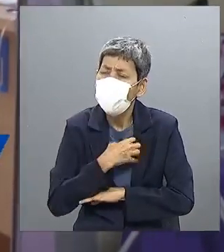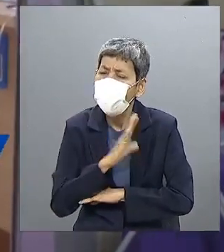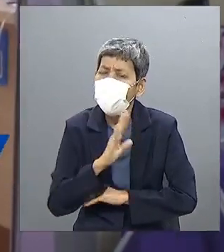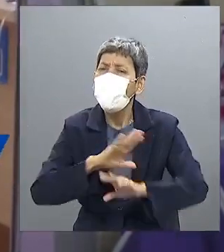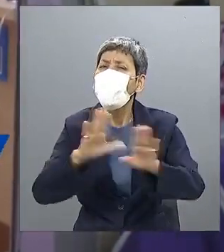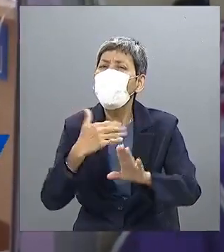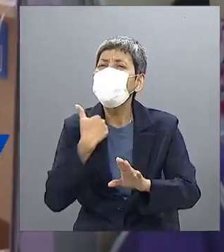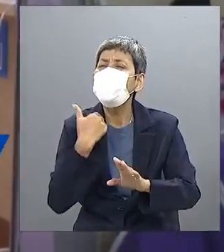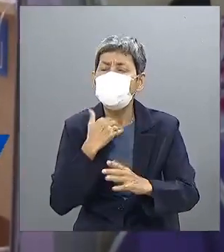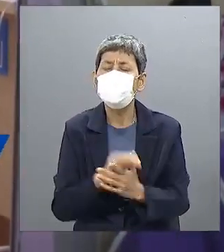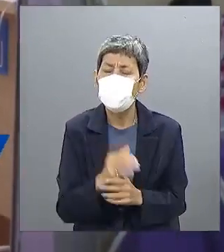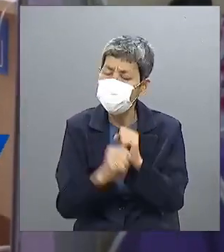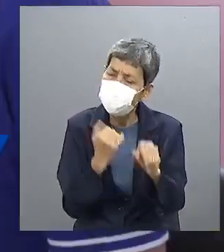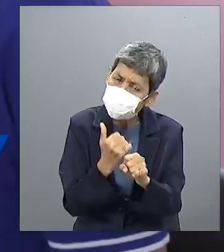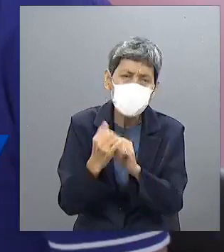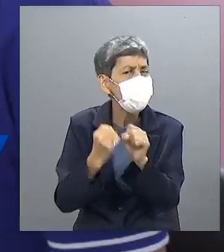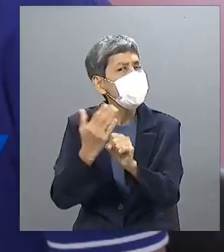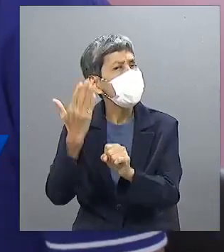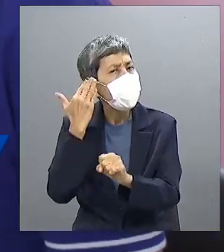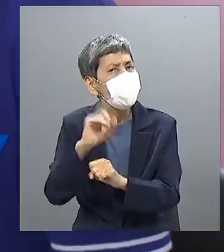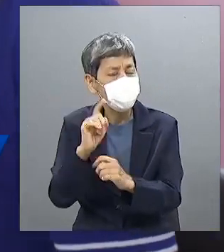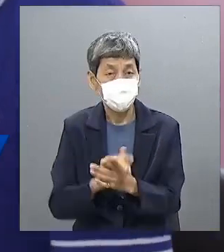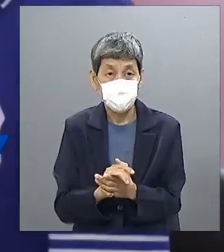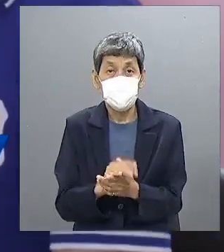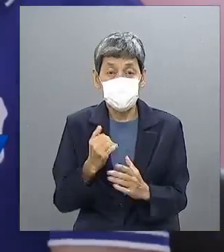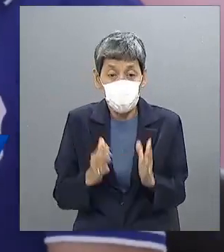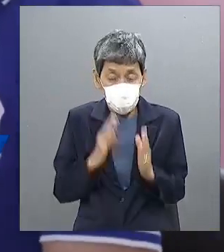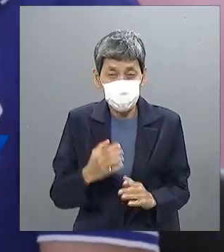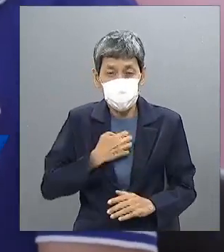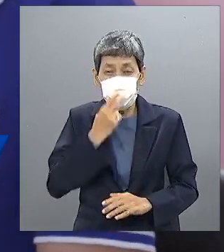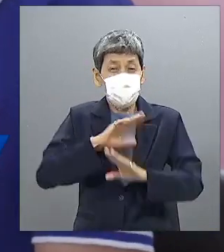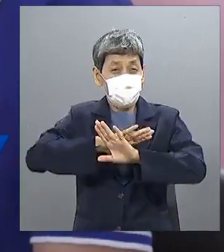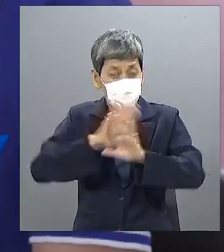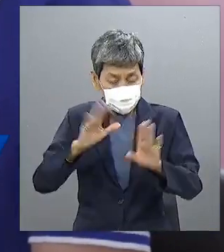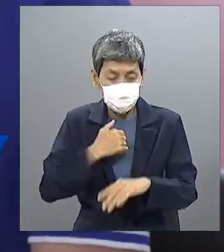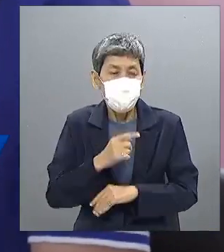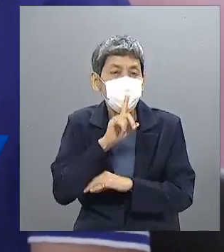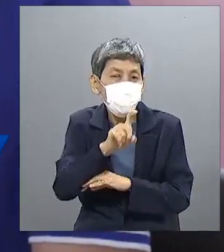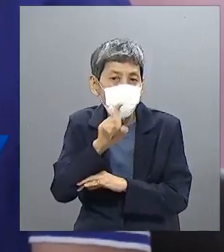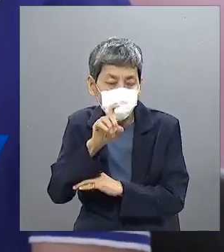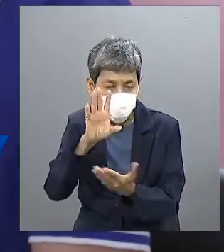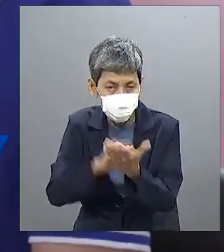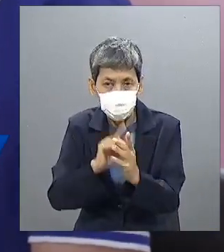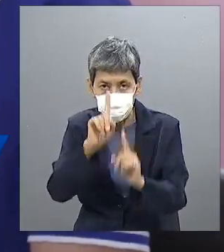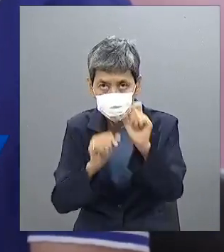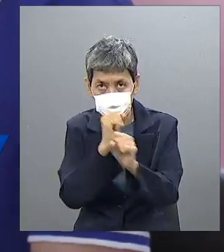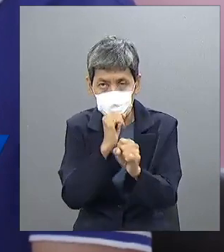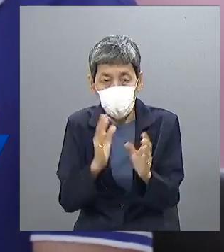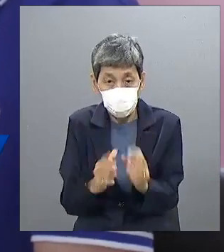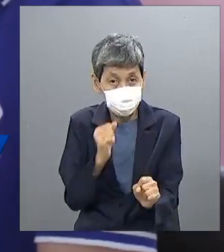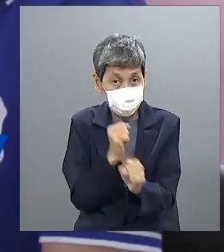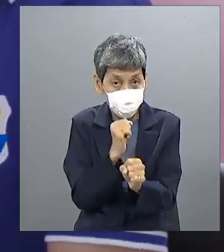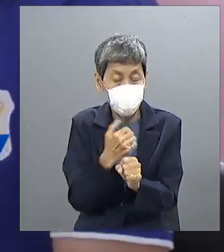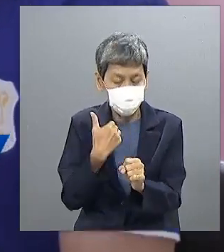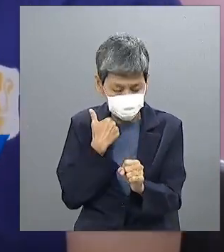ปีที่ผ่านมาอ่ะเต็มจำนวนในเรื่องของคนเลิกสูบบุหรี่นะฮะแต่พี่ใส่อรมีการสำรวจกลุ่มผู้ใช้แรงงานนะครับมีความสน